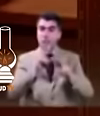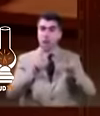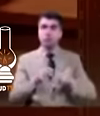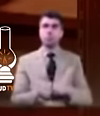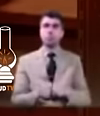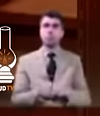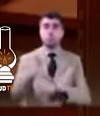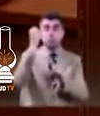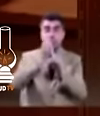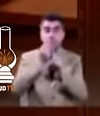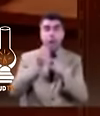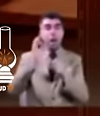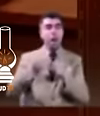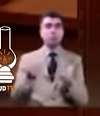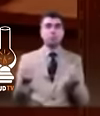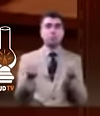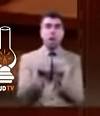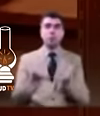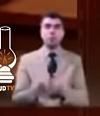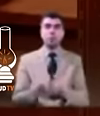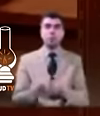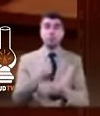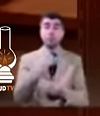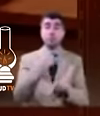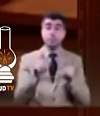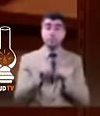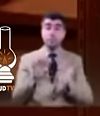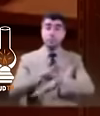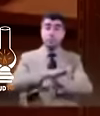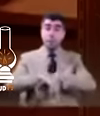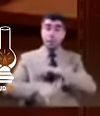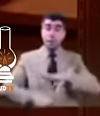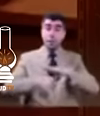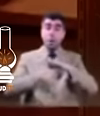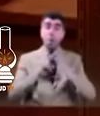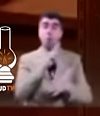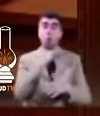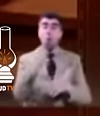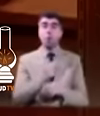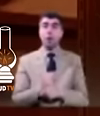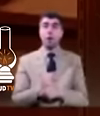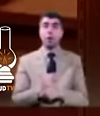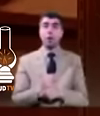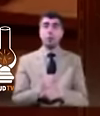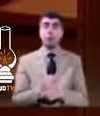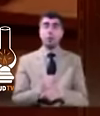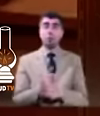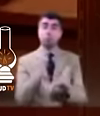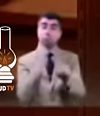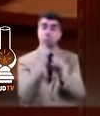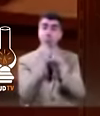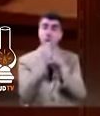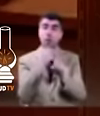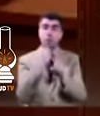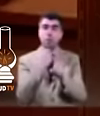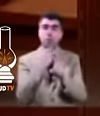شوية أكثر. خصك تعرف بأنه الناس ديال الأمانة العامة للحكومة النهار اللي جيت قال لي السيد الأمين العام للحكومة الله يخليك